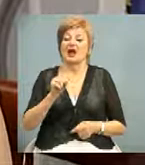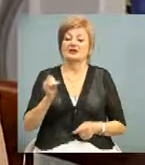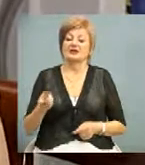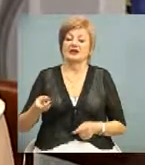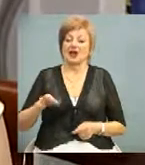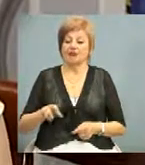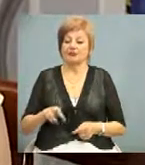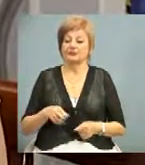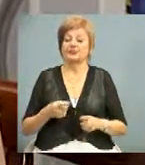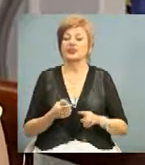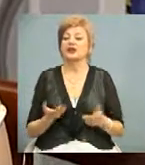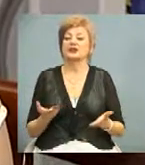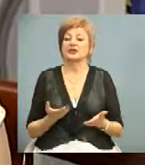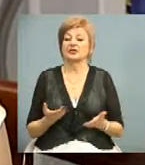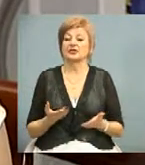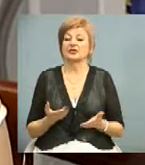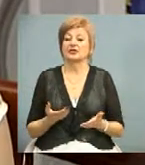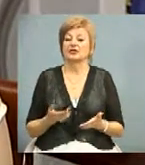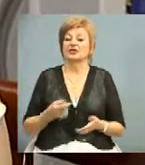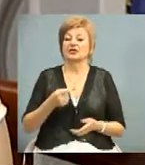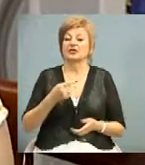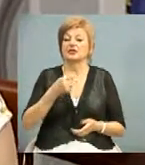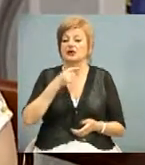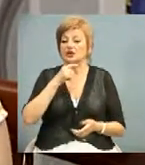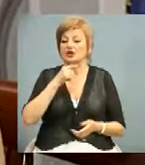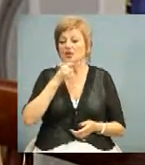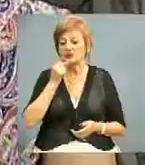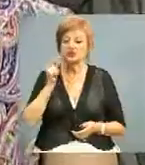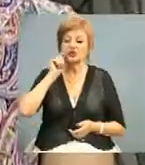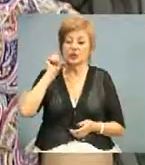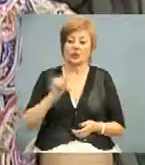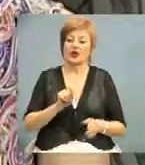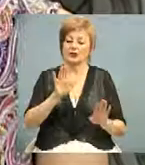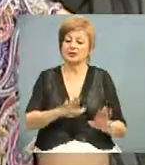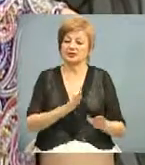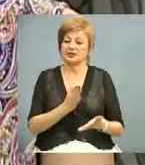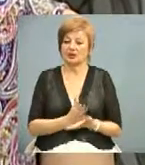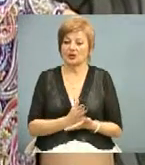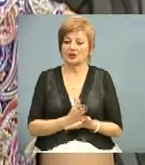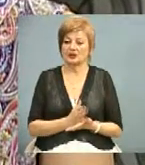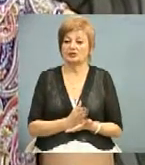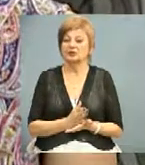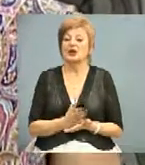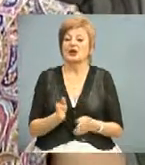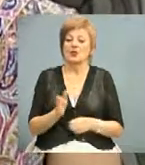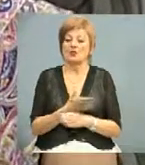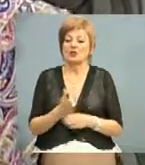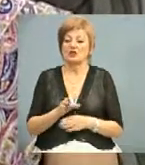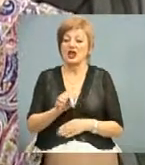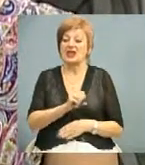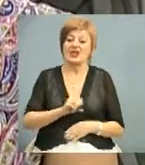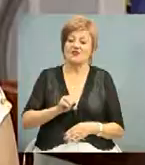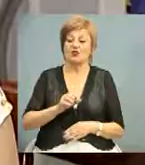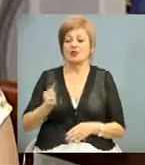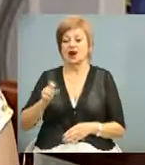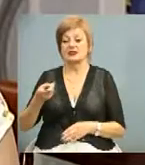Це материк, де Росія, Україна знаходиться. Вона поділяється, цей материк поділяється на Європу та Азію,